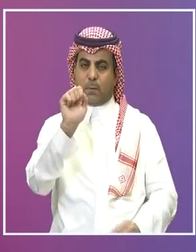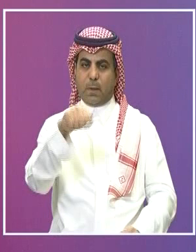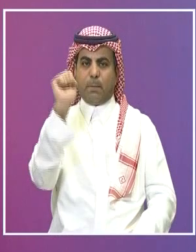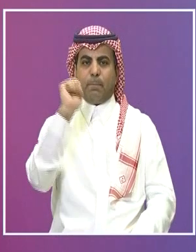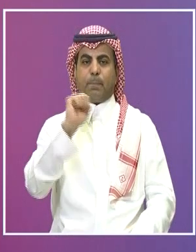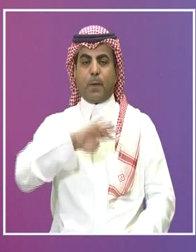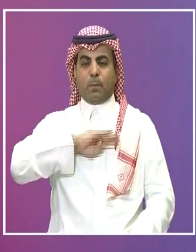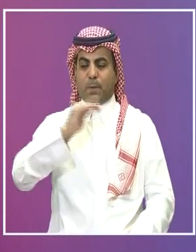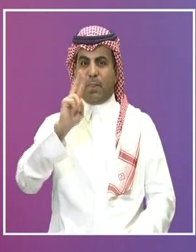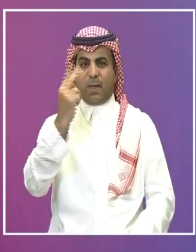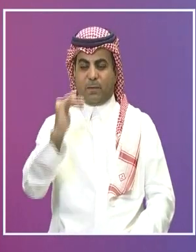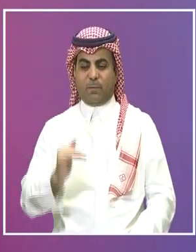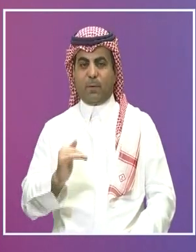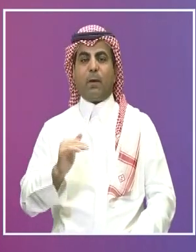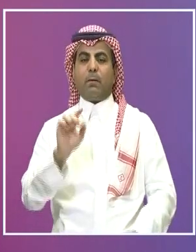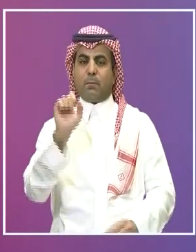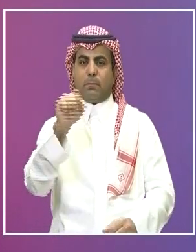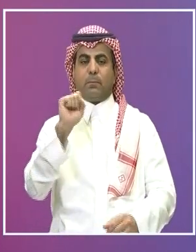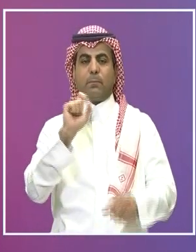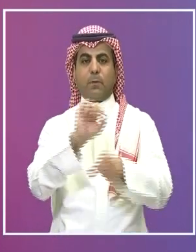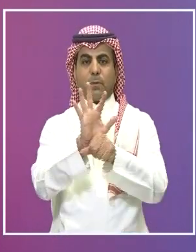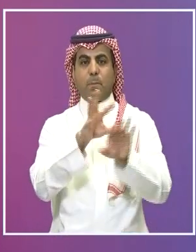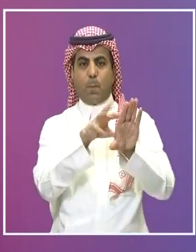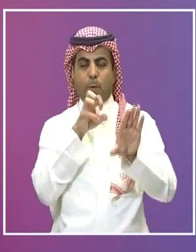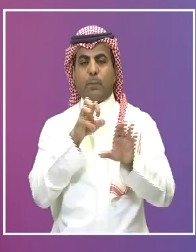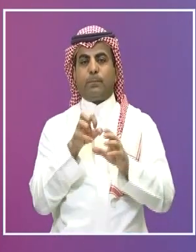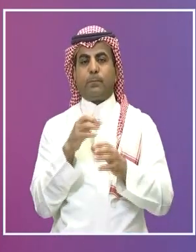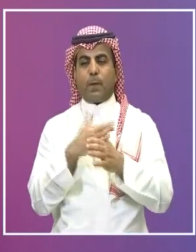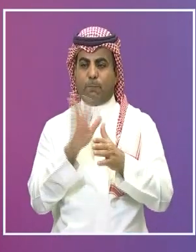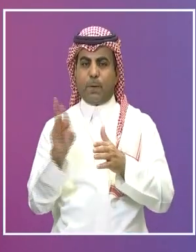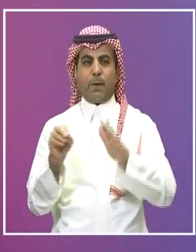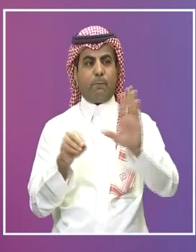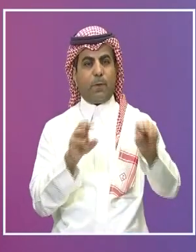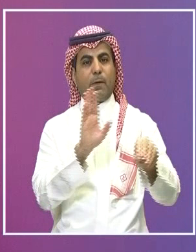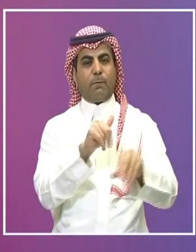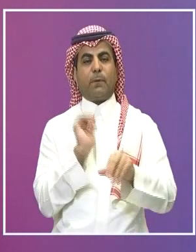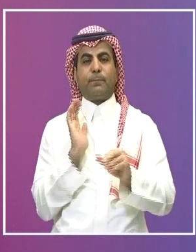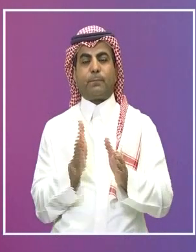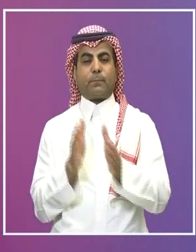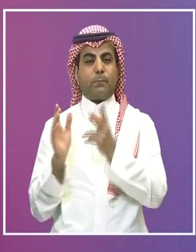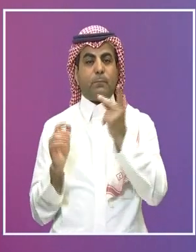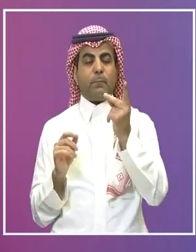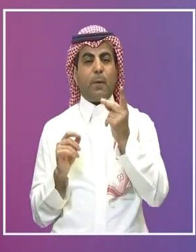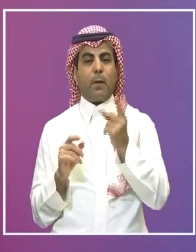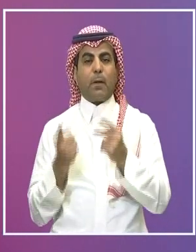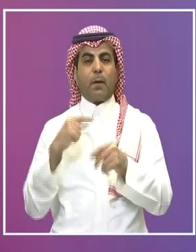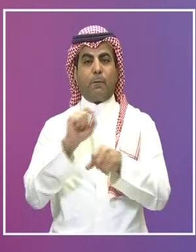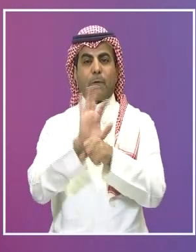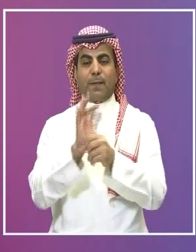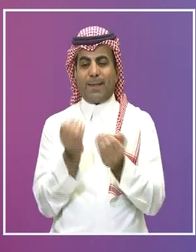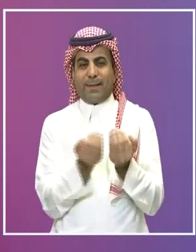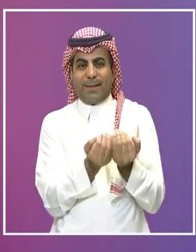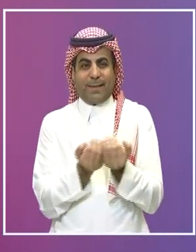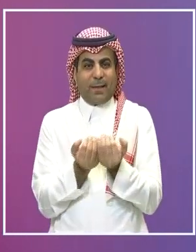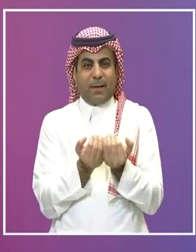ممكن أن يصابوا، وأصيبت حالات وسجلت ومعروفة ومرصودة. الأمر الآخر، هل يصاب الطفل الرضيع